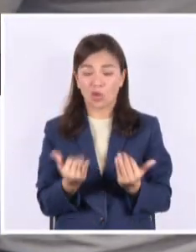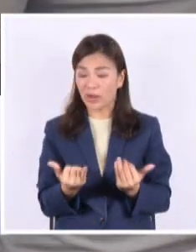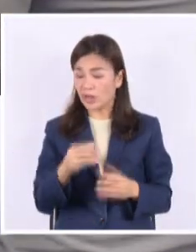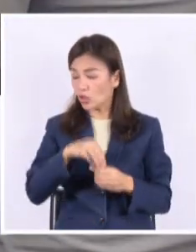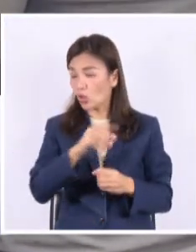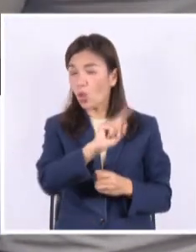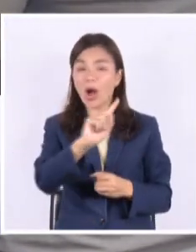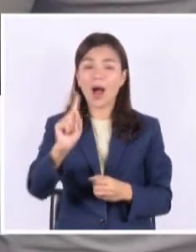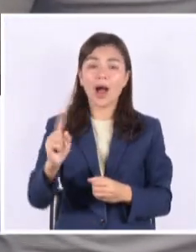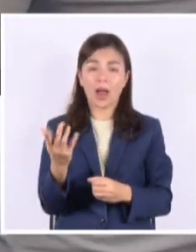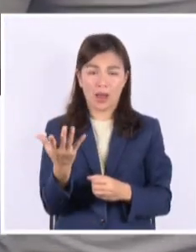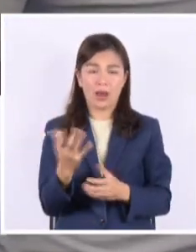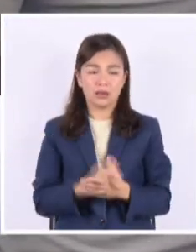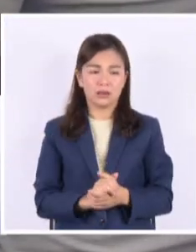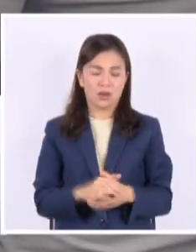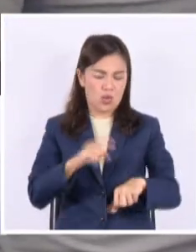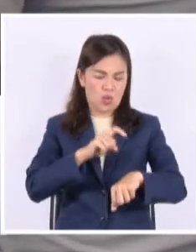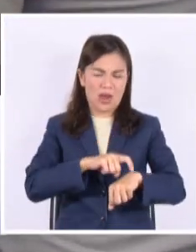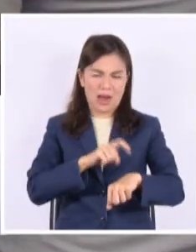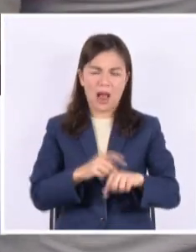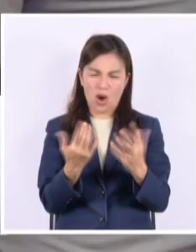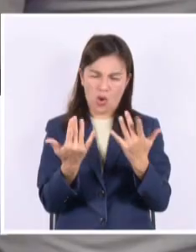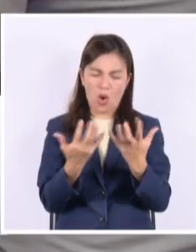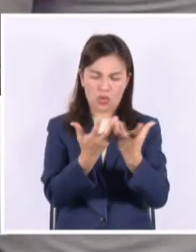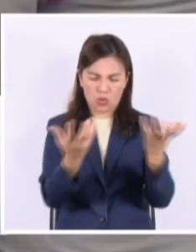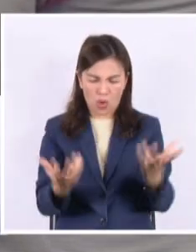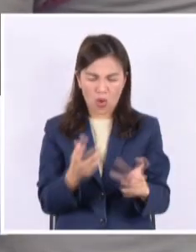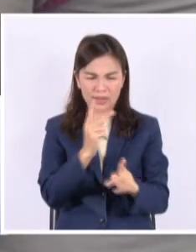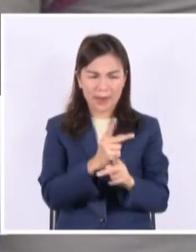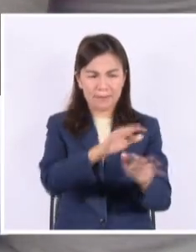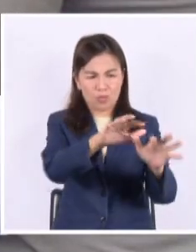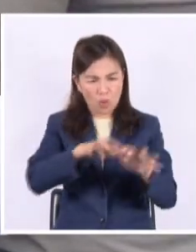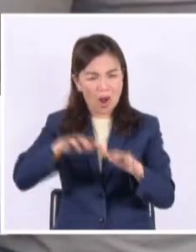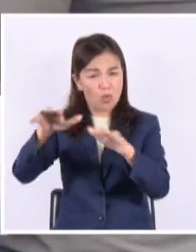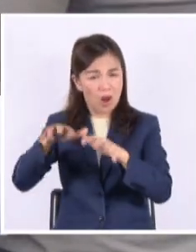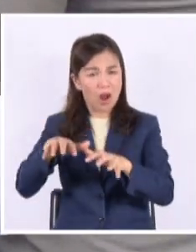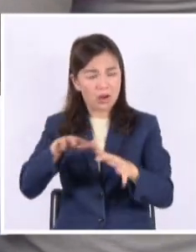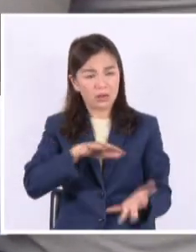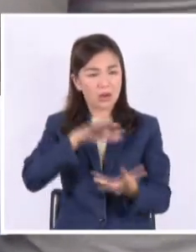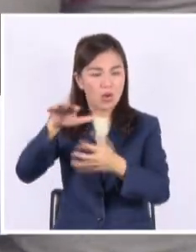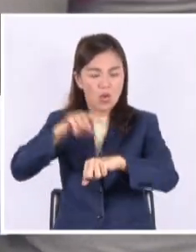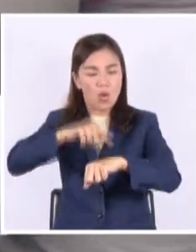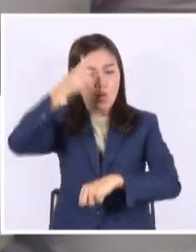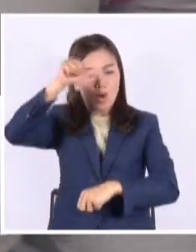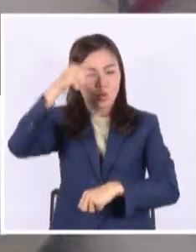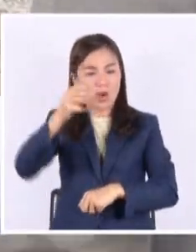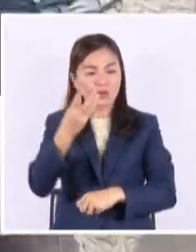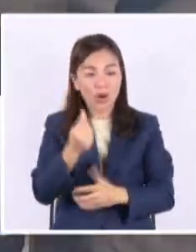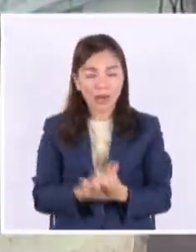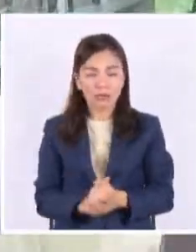ไหนขอเวลาหน่อยในการเก็บข้าวของเครื่องใช้ถามว่าจะใช้เวลากี่วันบอกขอเวลา7